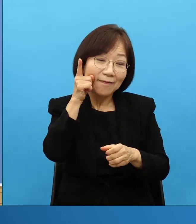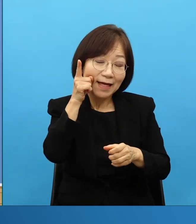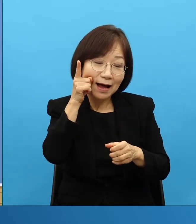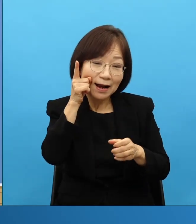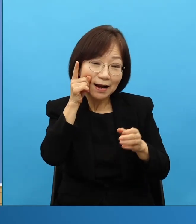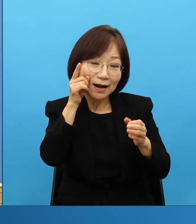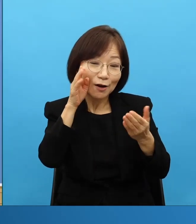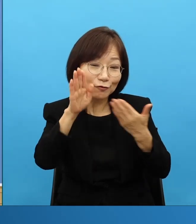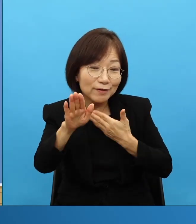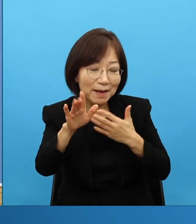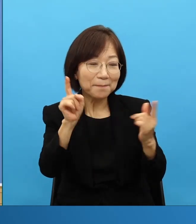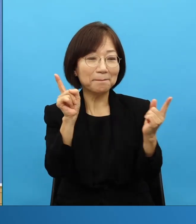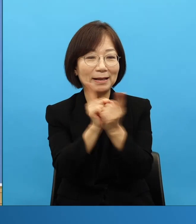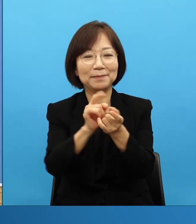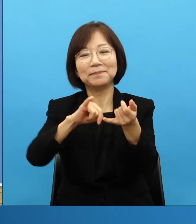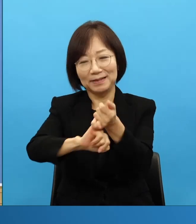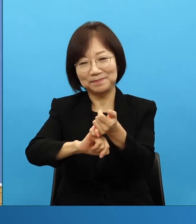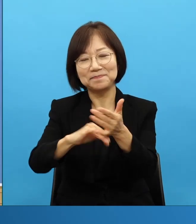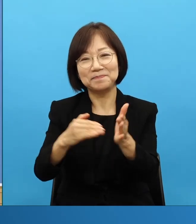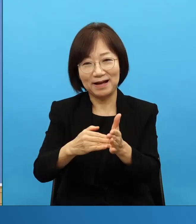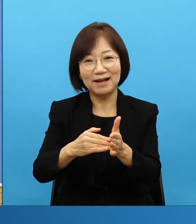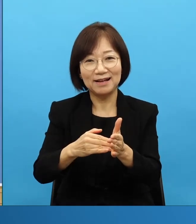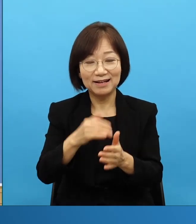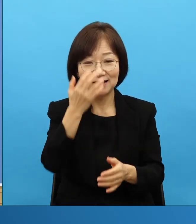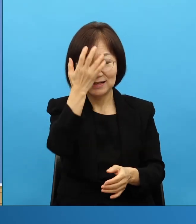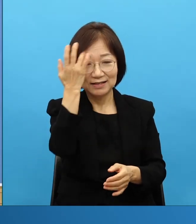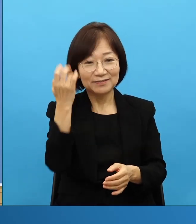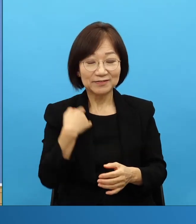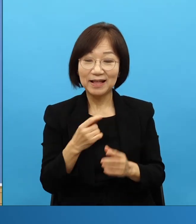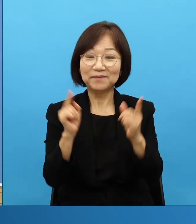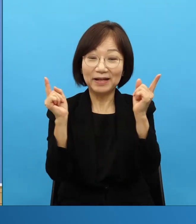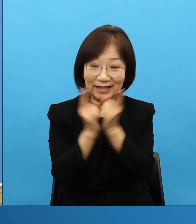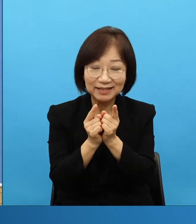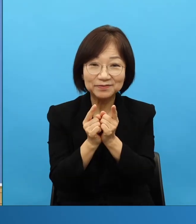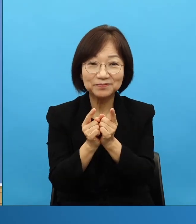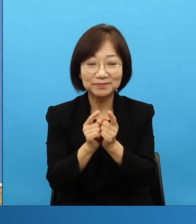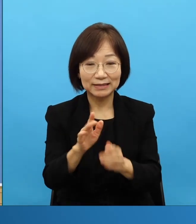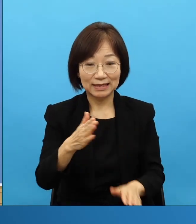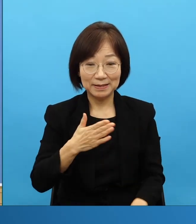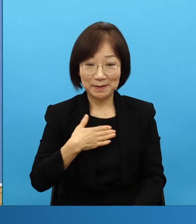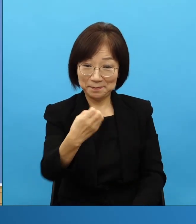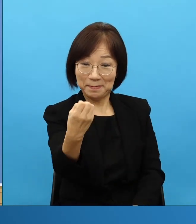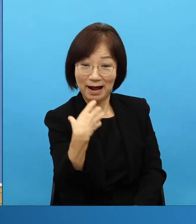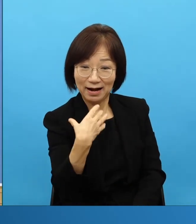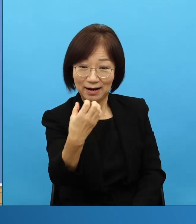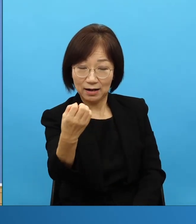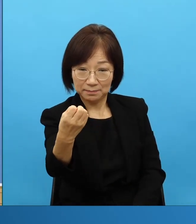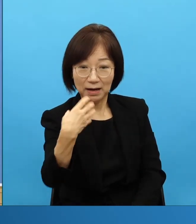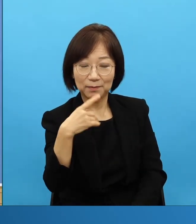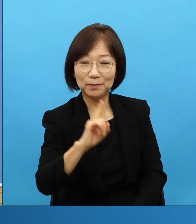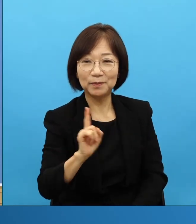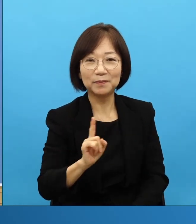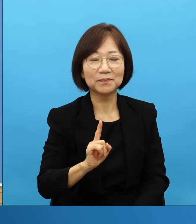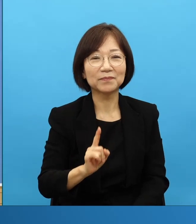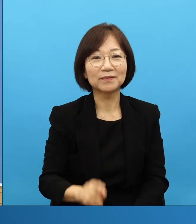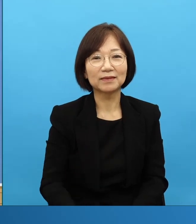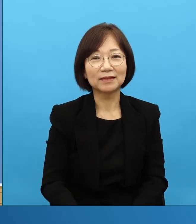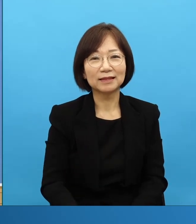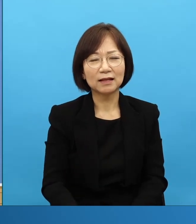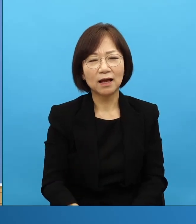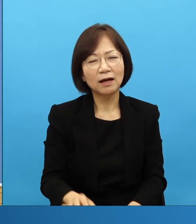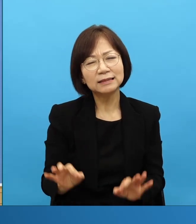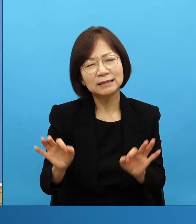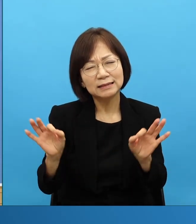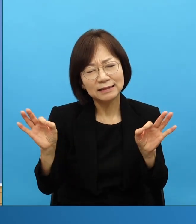month and a half, and I finally met this person. 만났는데 나보고 뭐라고 얘기하느냐. Now, this person, as soon as I met him, do you know what he said? 잠시만